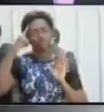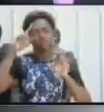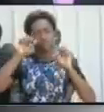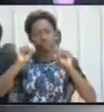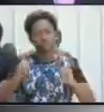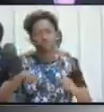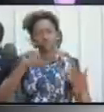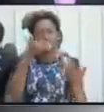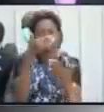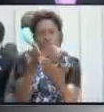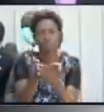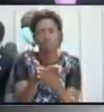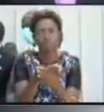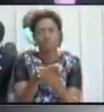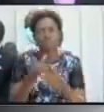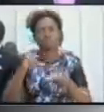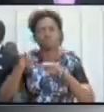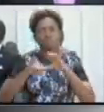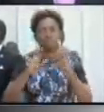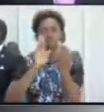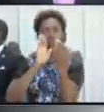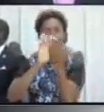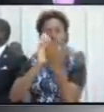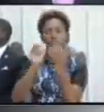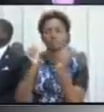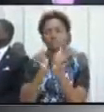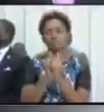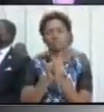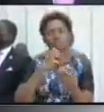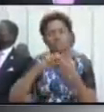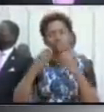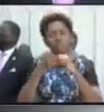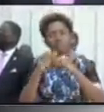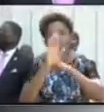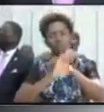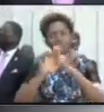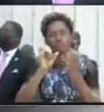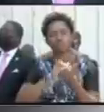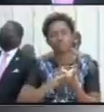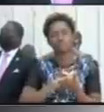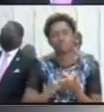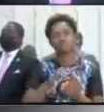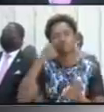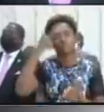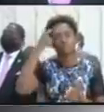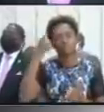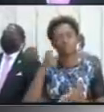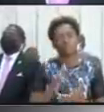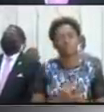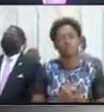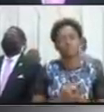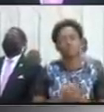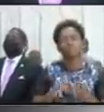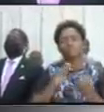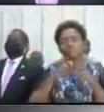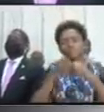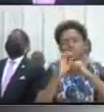capables d'arriver à faire face à la situation d'insécurité. Parce que